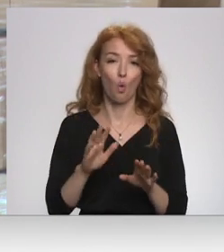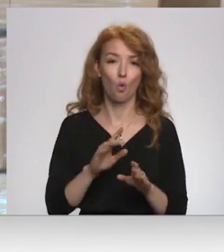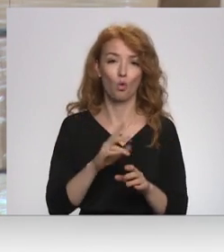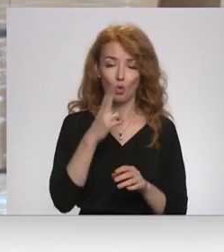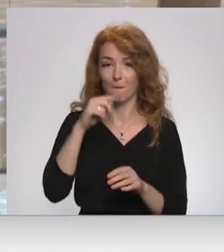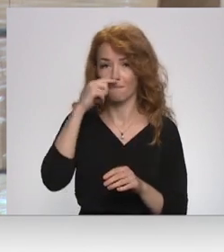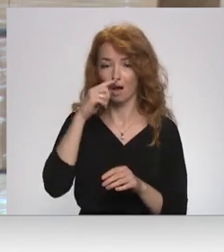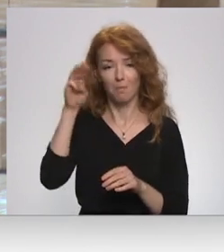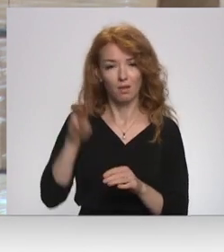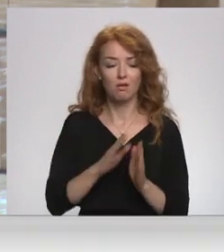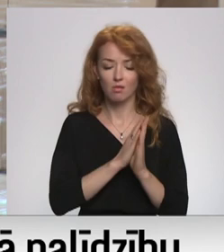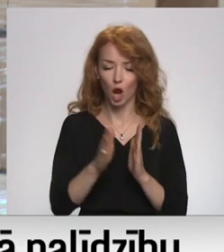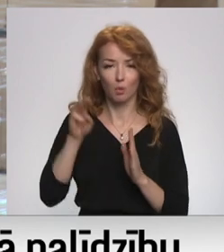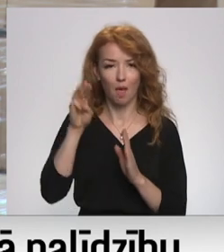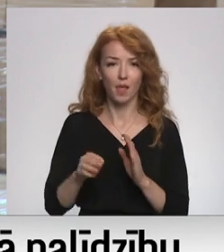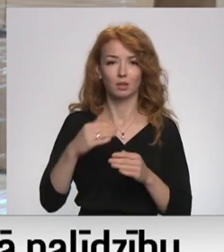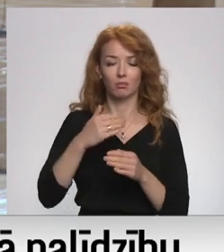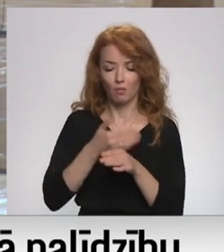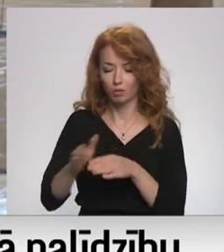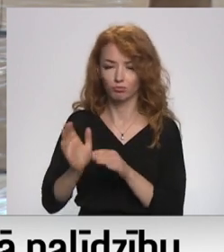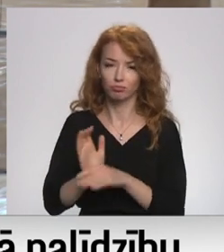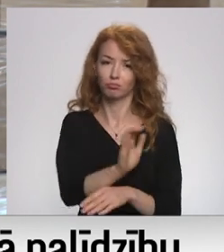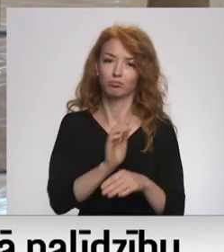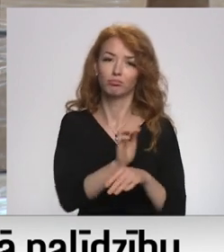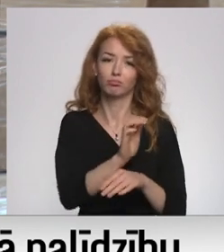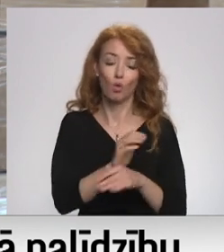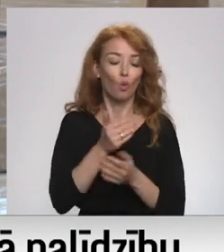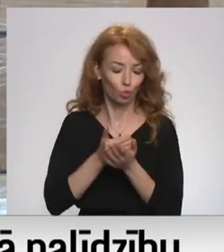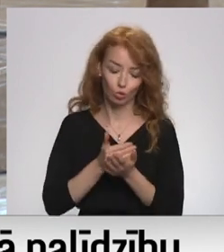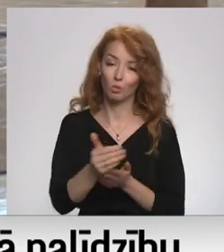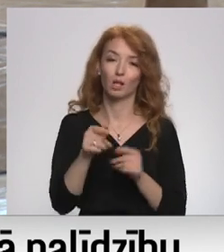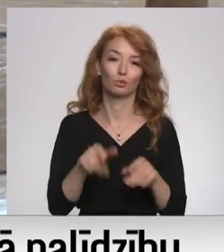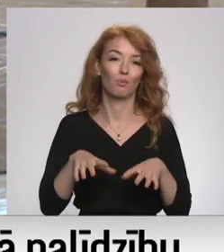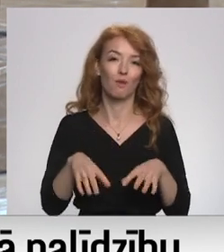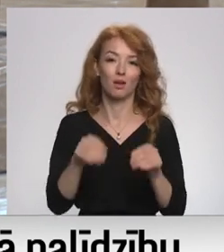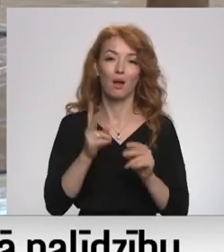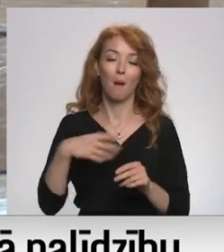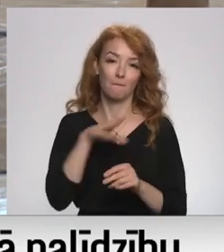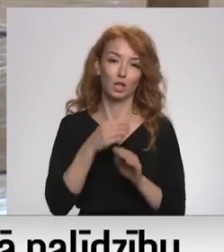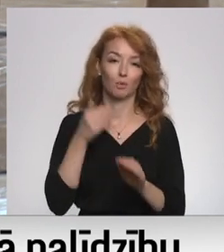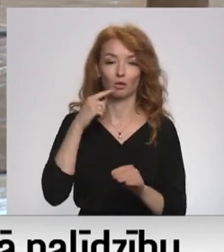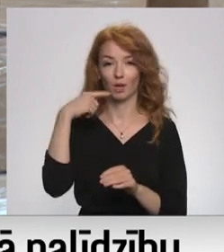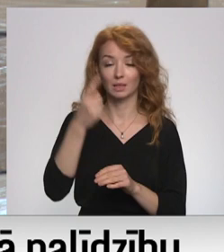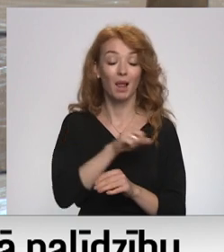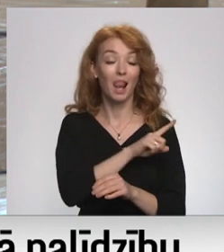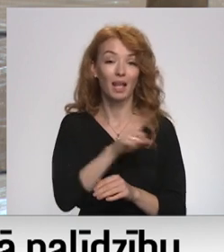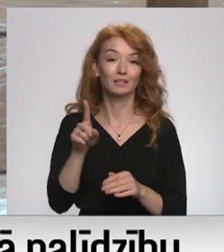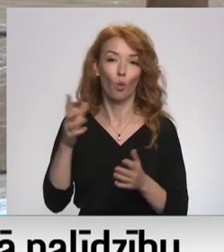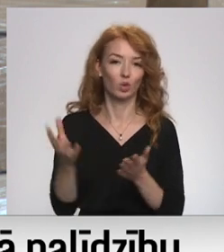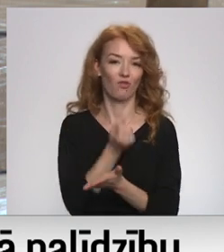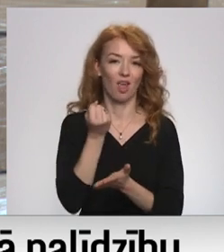kopš marta mēnesi. Katru mēnesi konstanti esam sūtījuši šo te palīdzību un turpināsim darīt, kā mēs to esam teikuši līdz